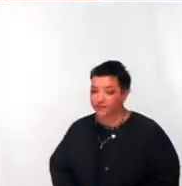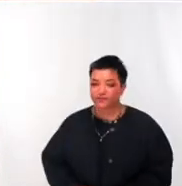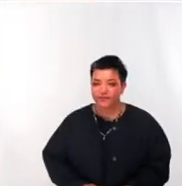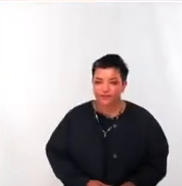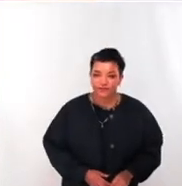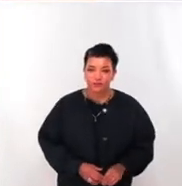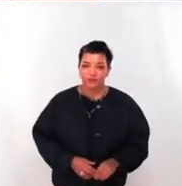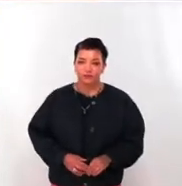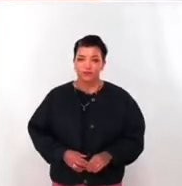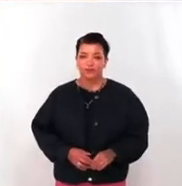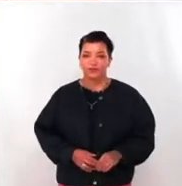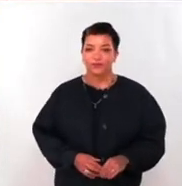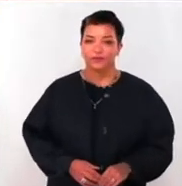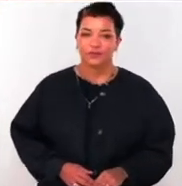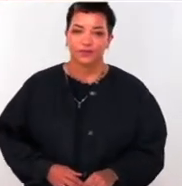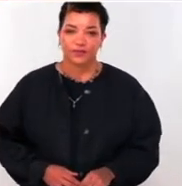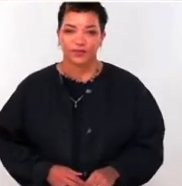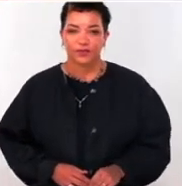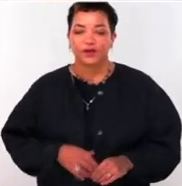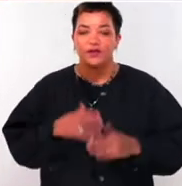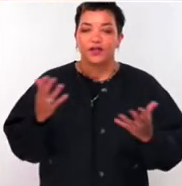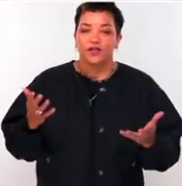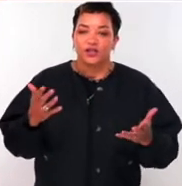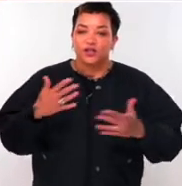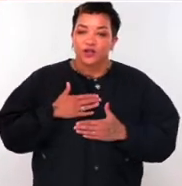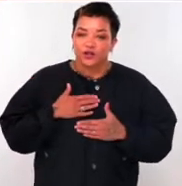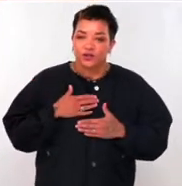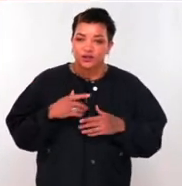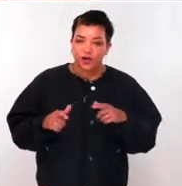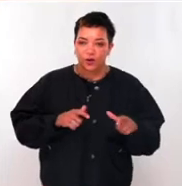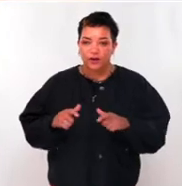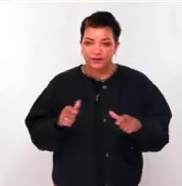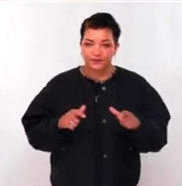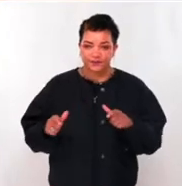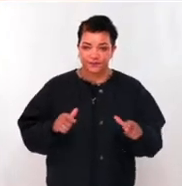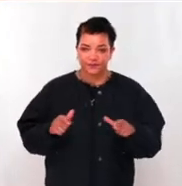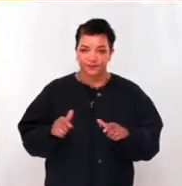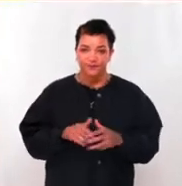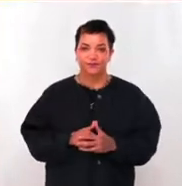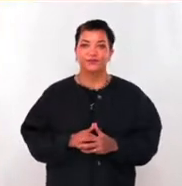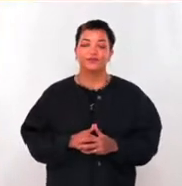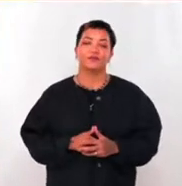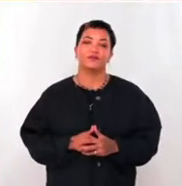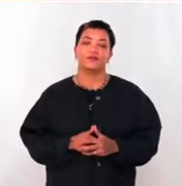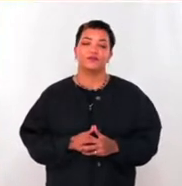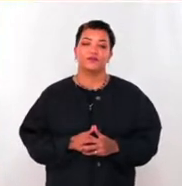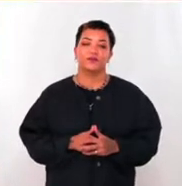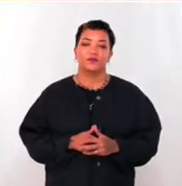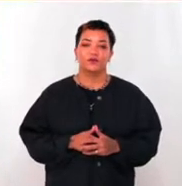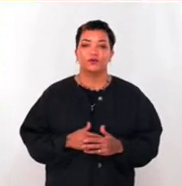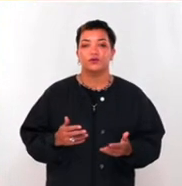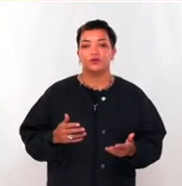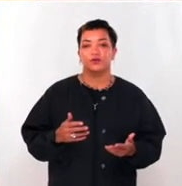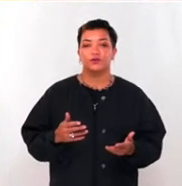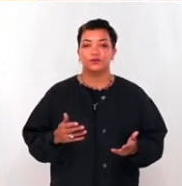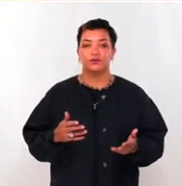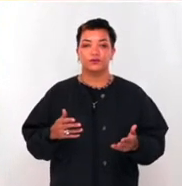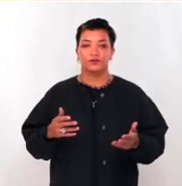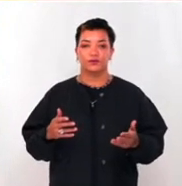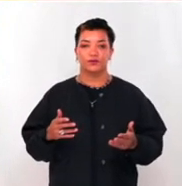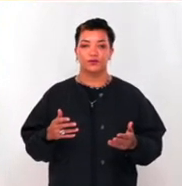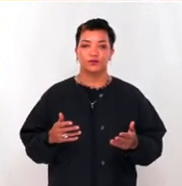Monsieur le maire, chers collègues, pour démarrer tout d'abord, comme à l'accoutumée, mais parce que c'est quand même